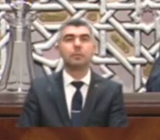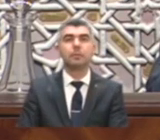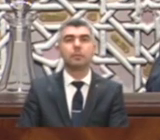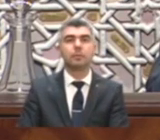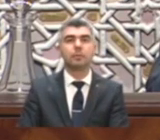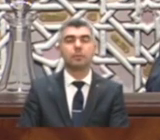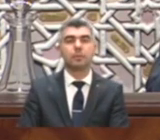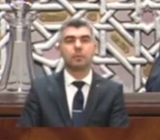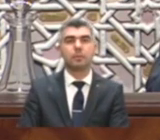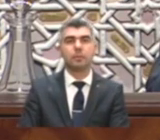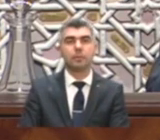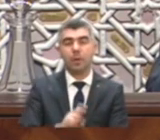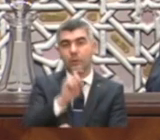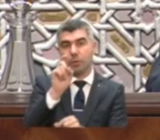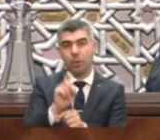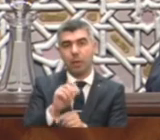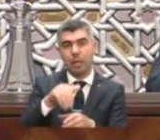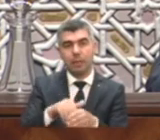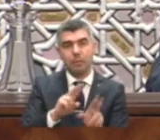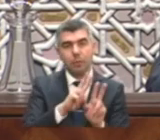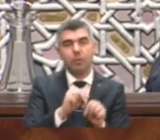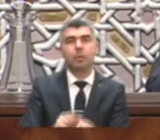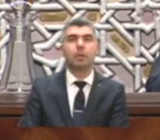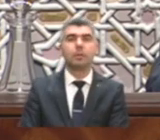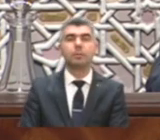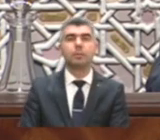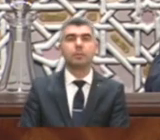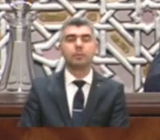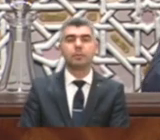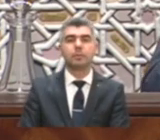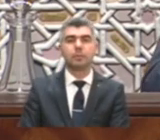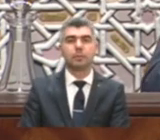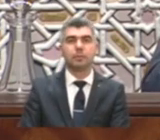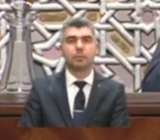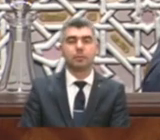النواب الفريق الدستوري الديمقراطي الاجتماعي. تفضل سيد النائب